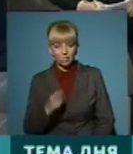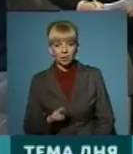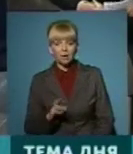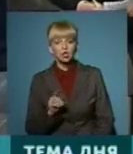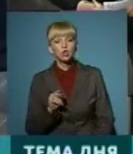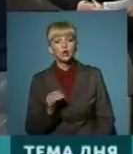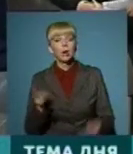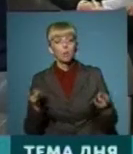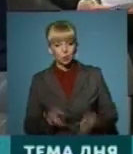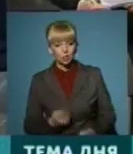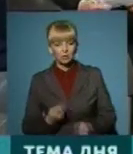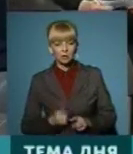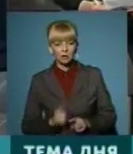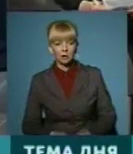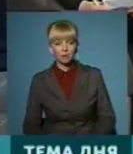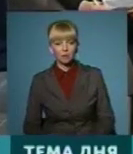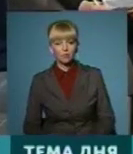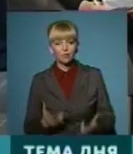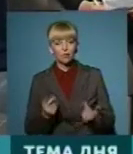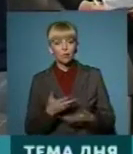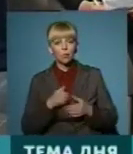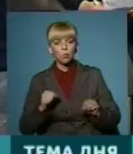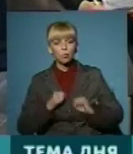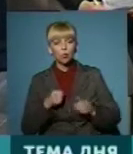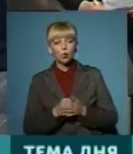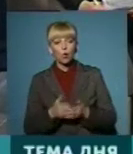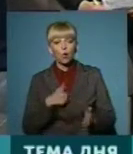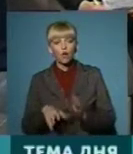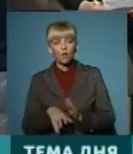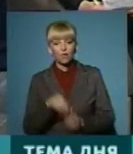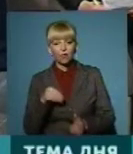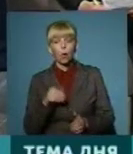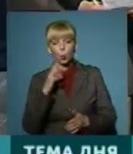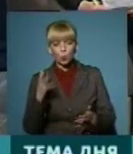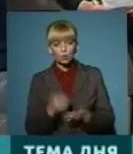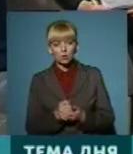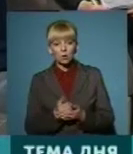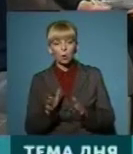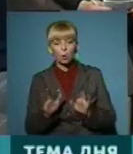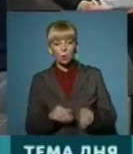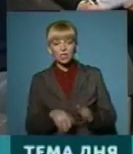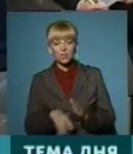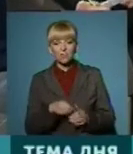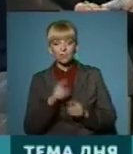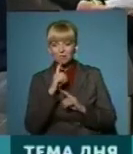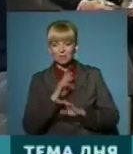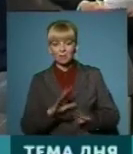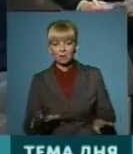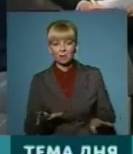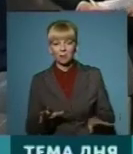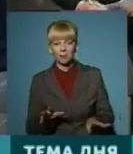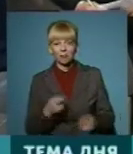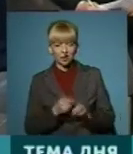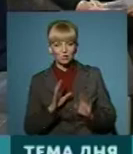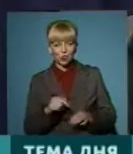чи потрібно це? Да, мы будем стараться до выборов. До выборов успеем, значит, будет. После выборов не будет. Це суто